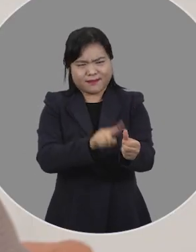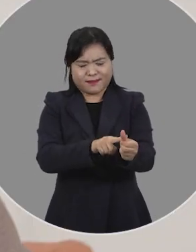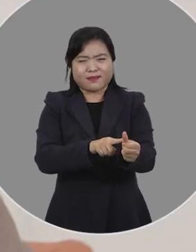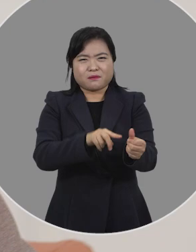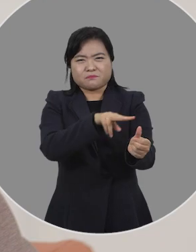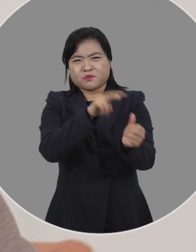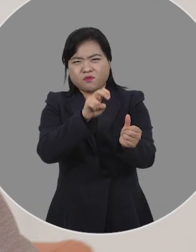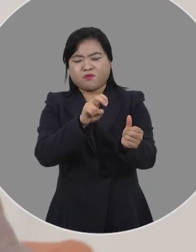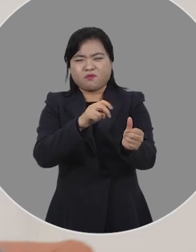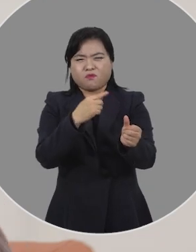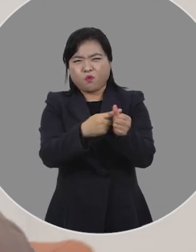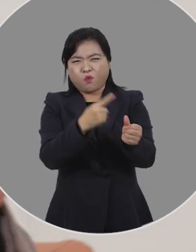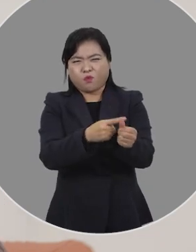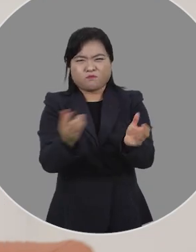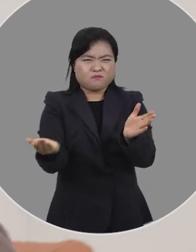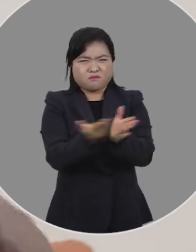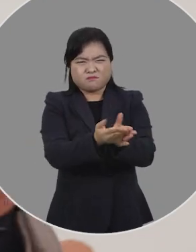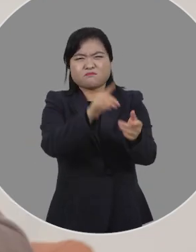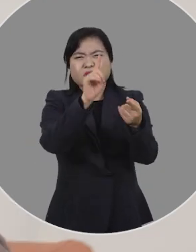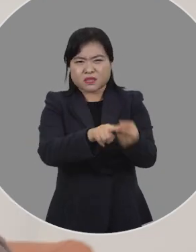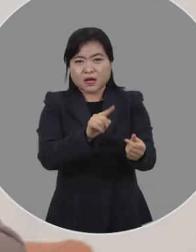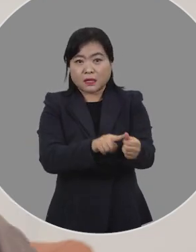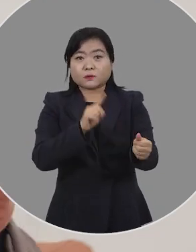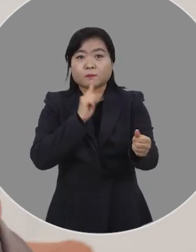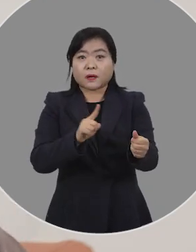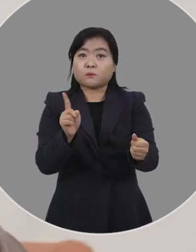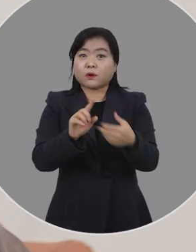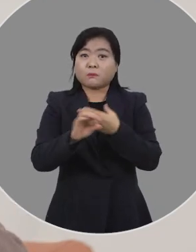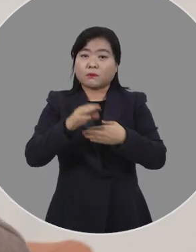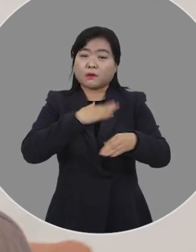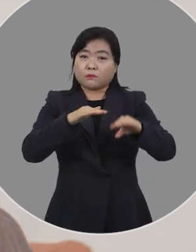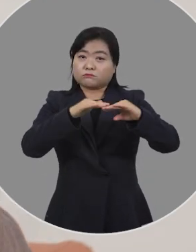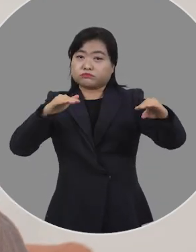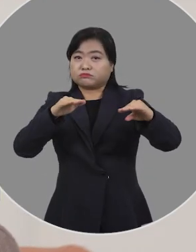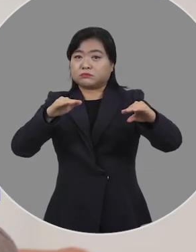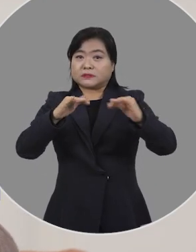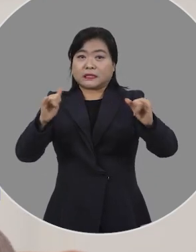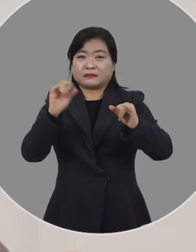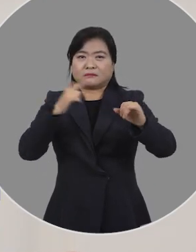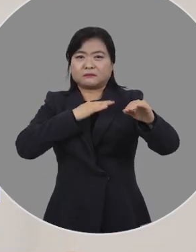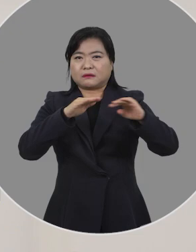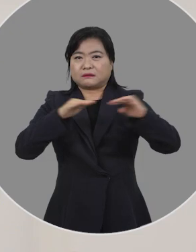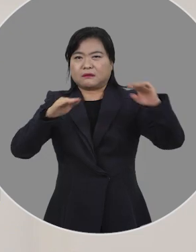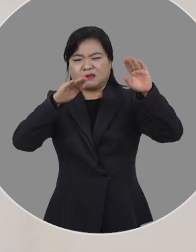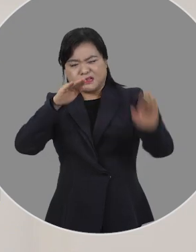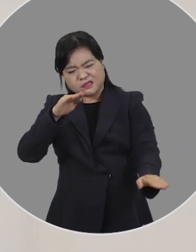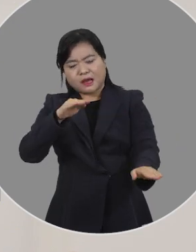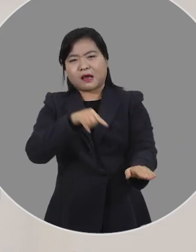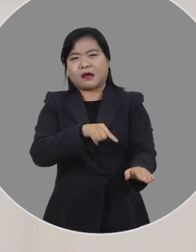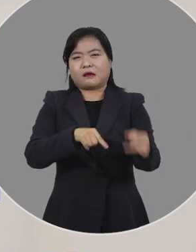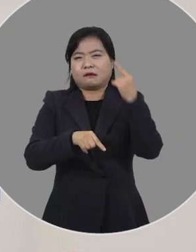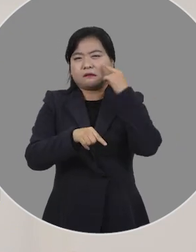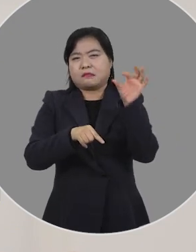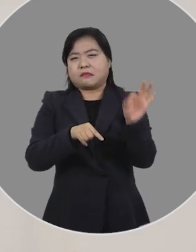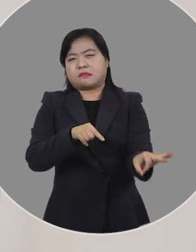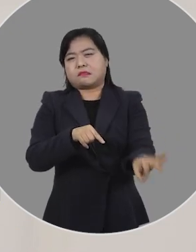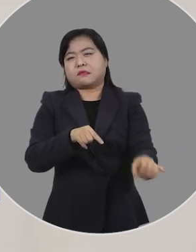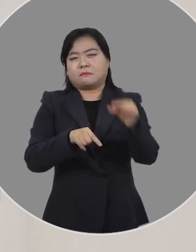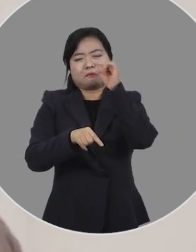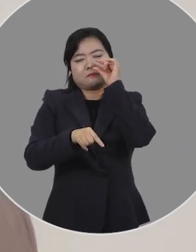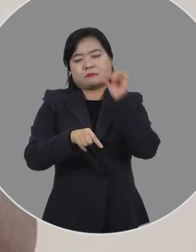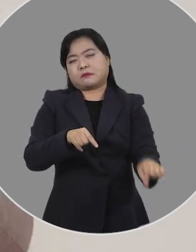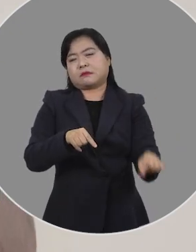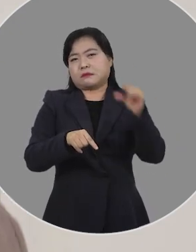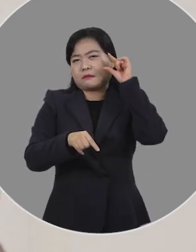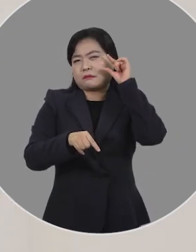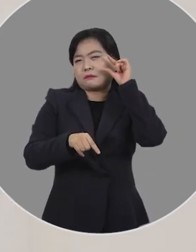그러니까 자기와 같은 수준의 인간이 아니라는 그러니까 그 인간 이하의 존재 굳이 인간의